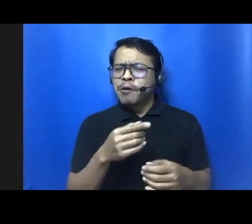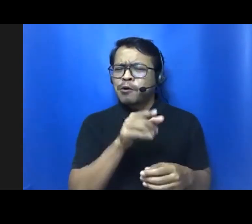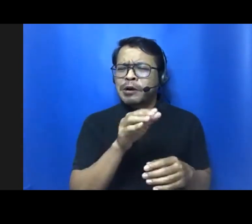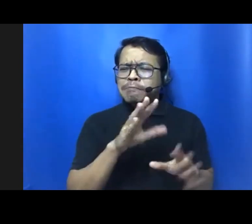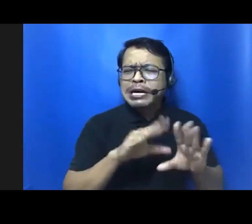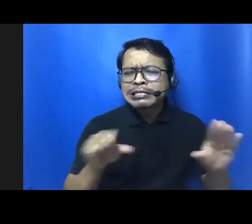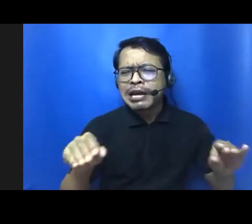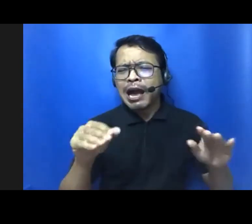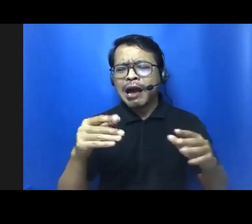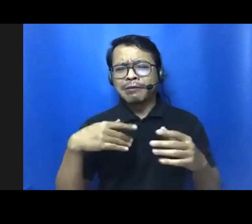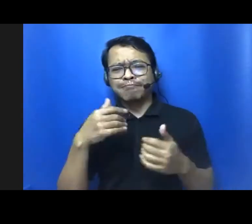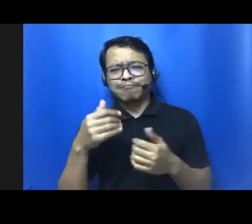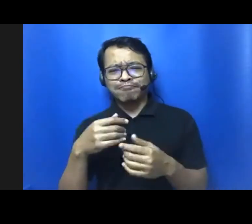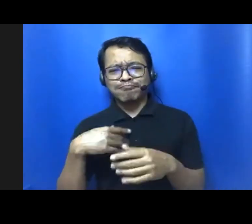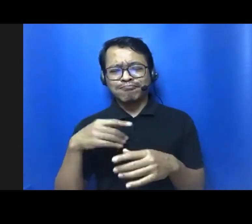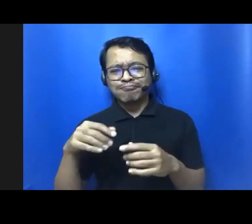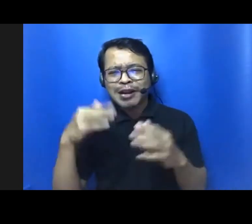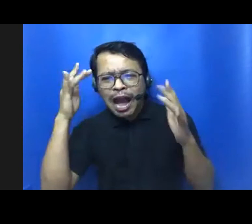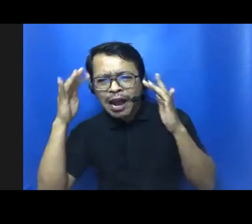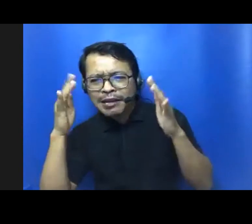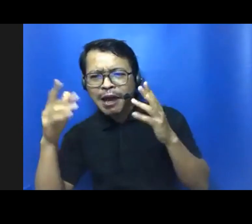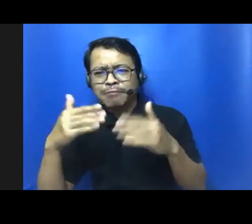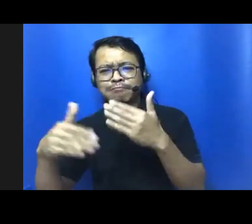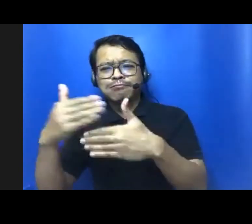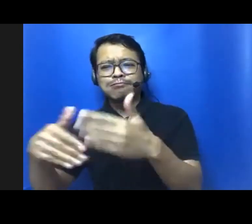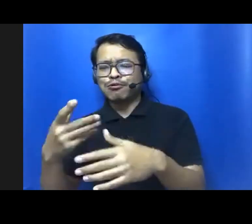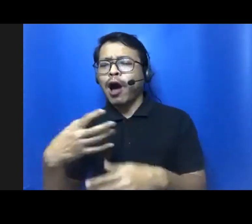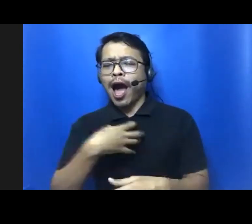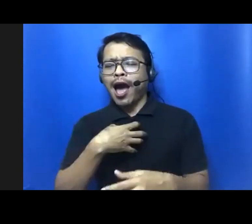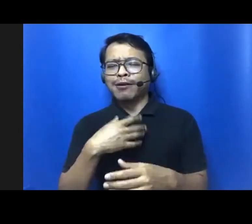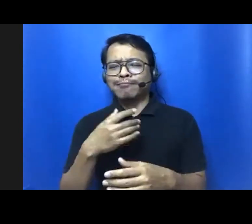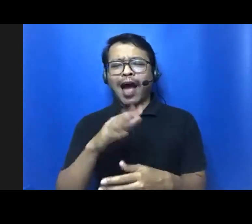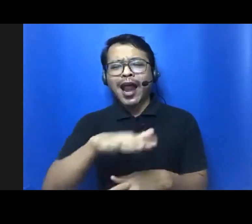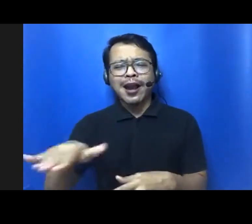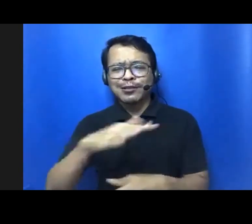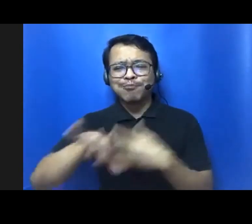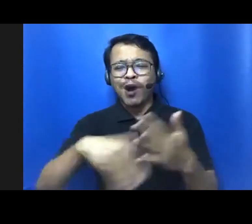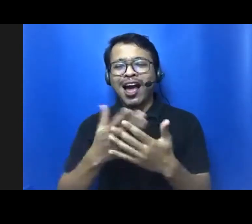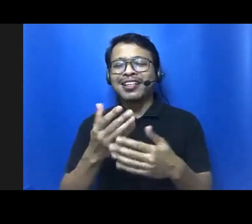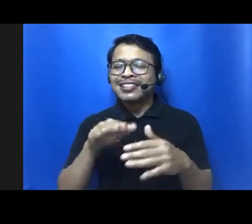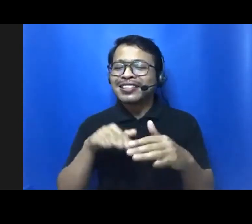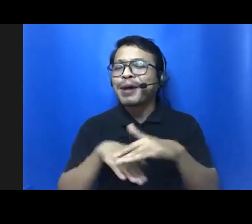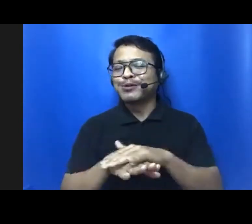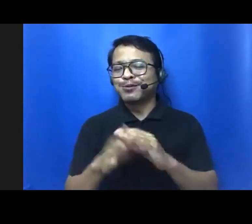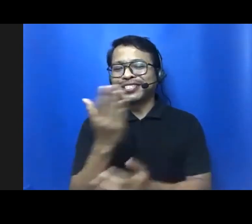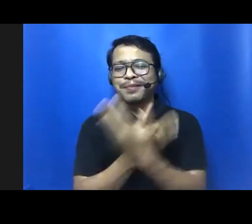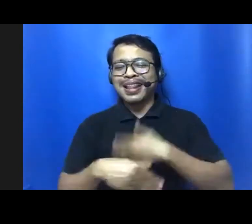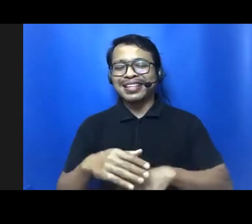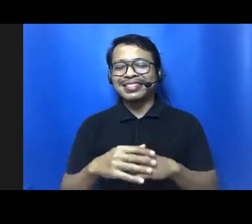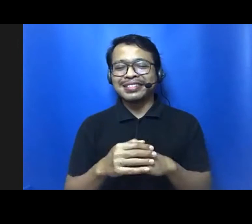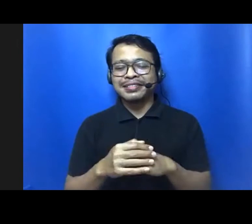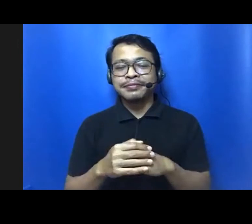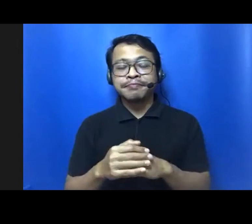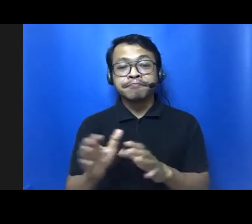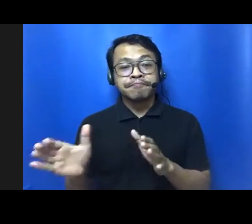disabilitas. Kita semua juga bersyukur masih banyak pihak-pihak yang memberikan kesempatan itu, banyak pihak yang